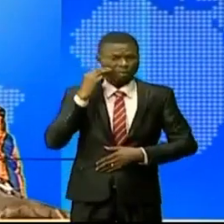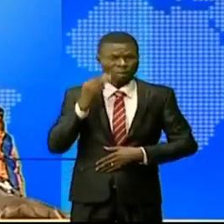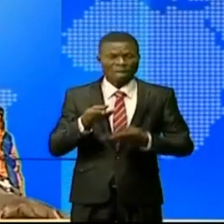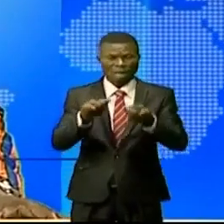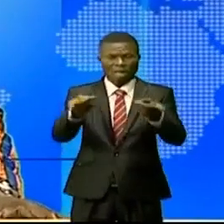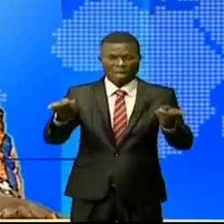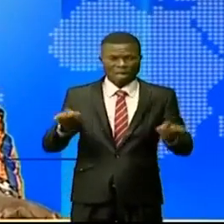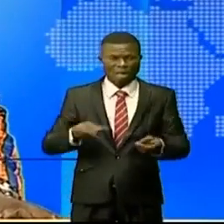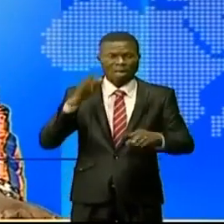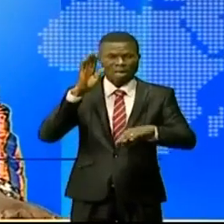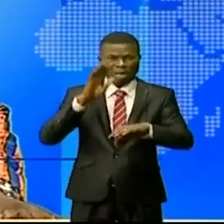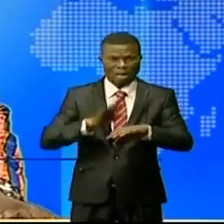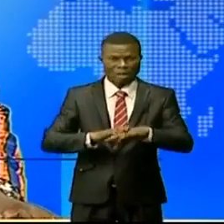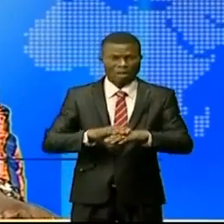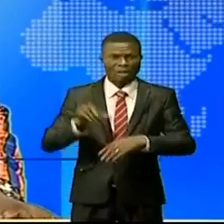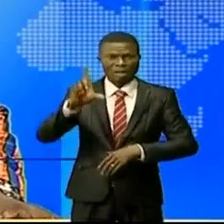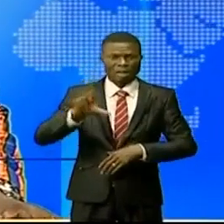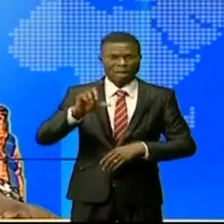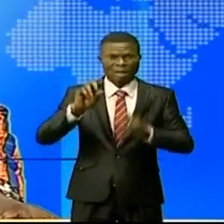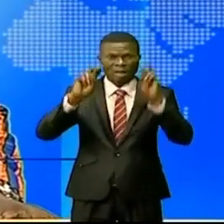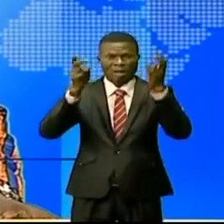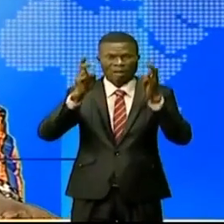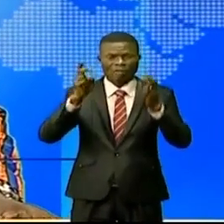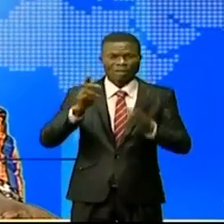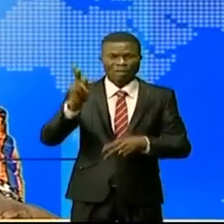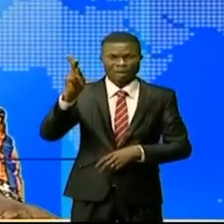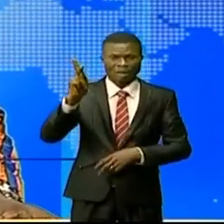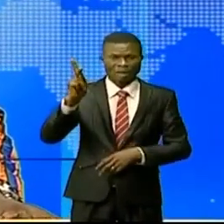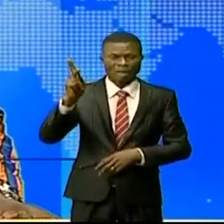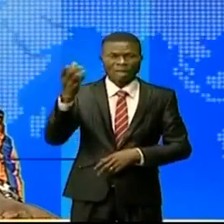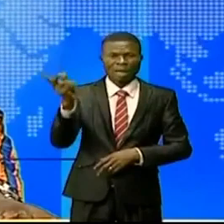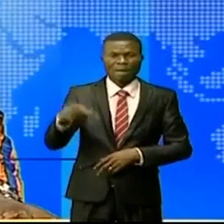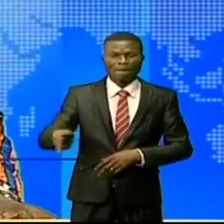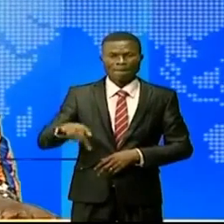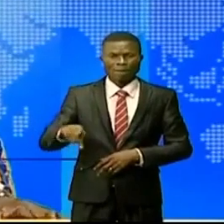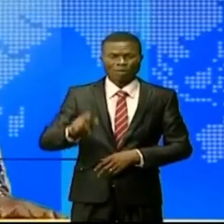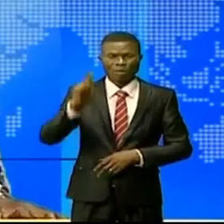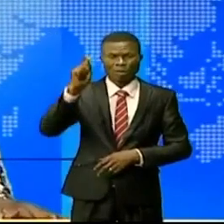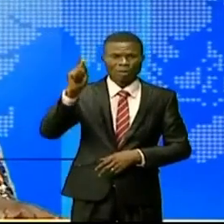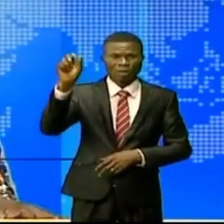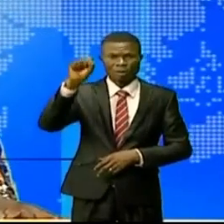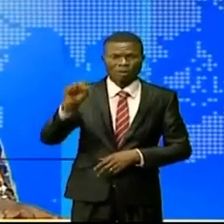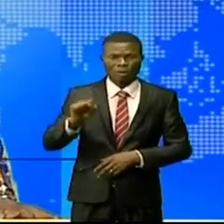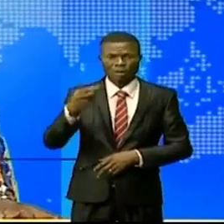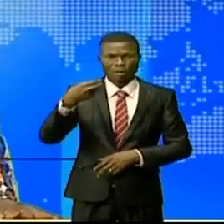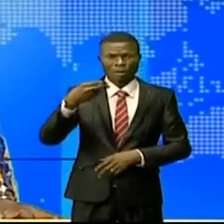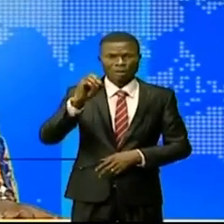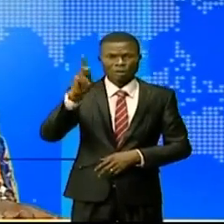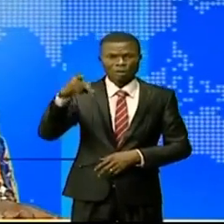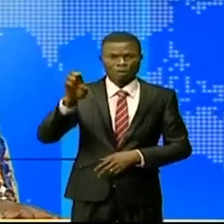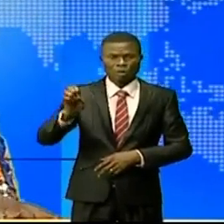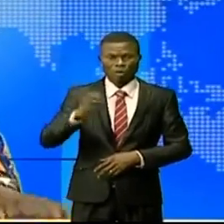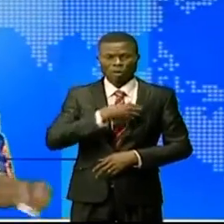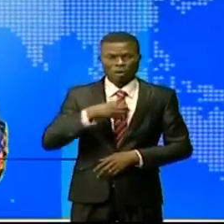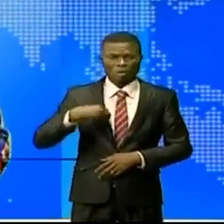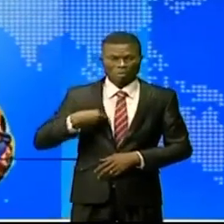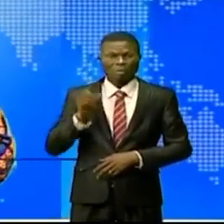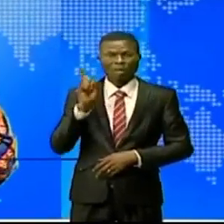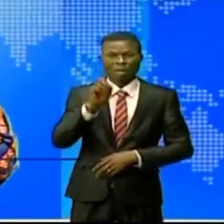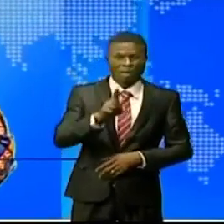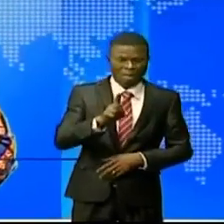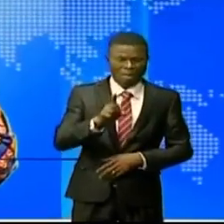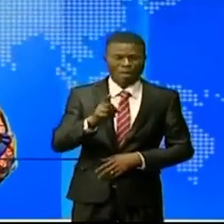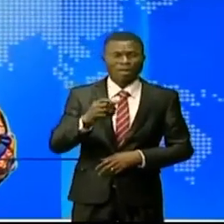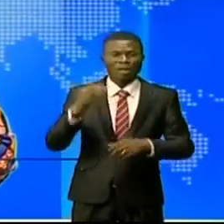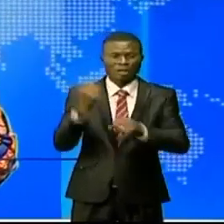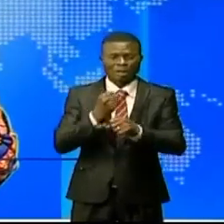est arrivé lundi dans la ville de Kisangani, en province de la Tshopo. Eve Bazaïba s'y est rendue pour une mission officielle